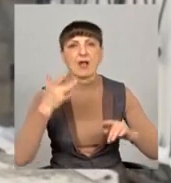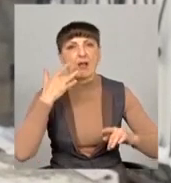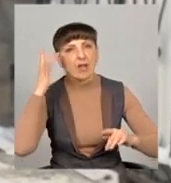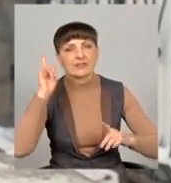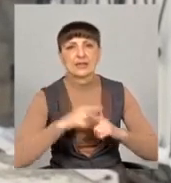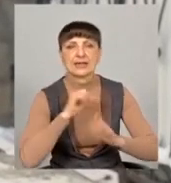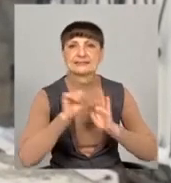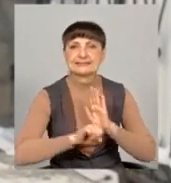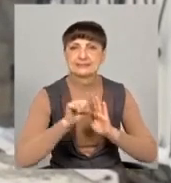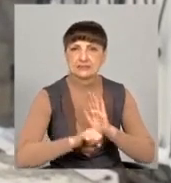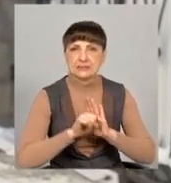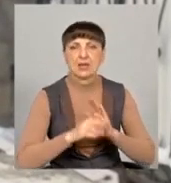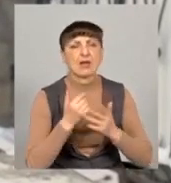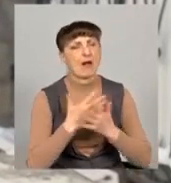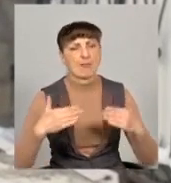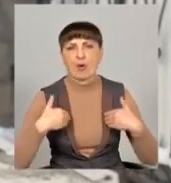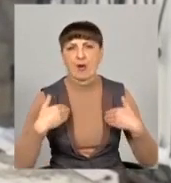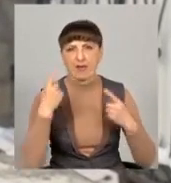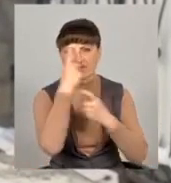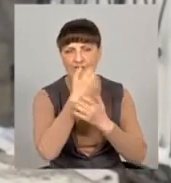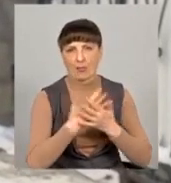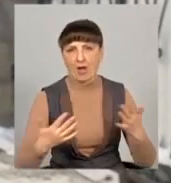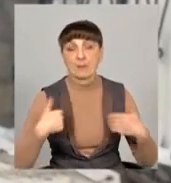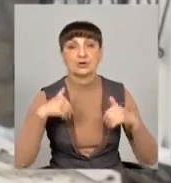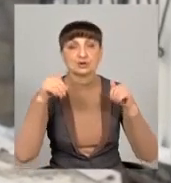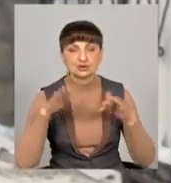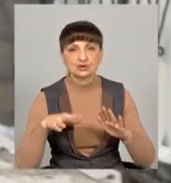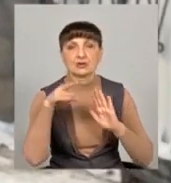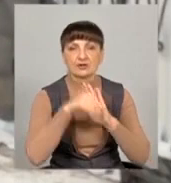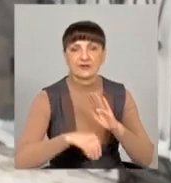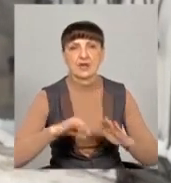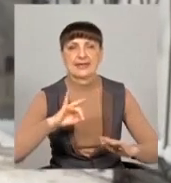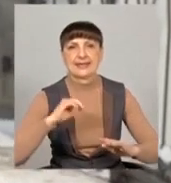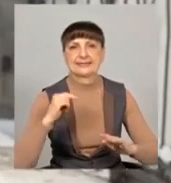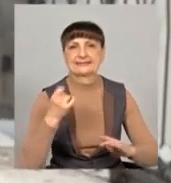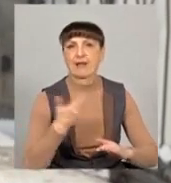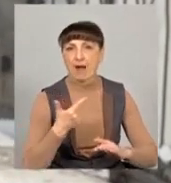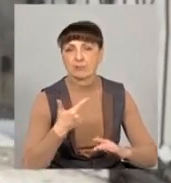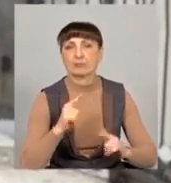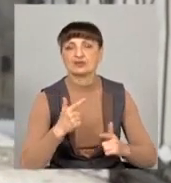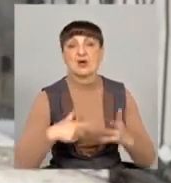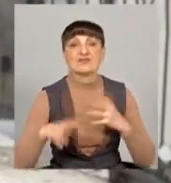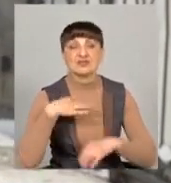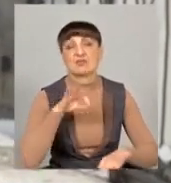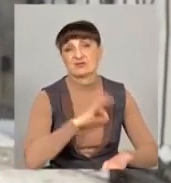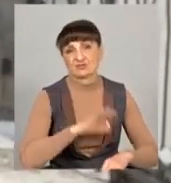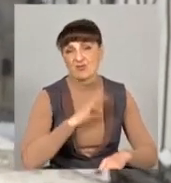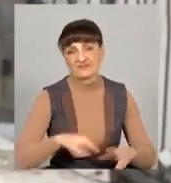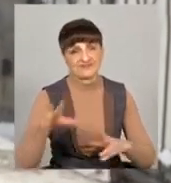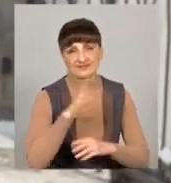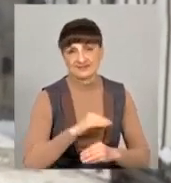и зимнего отдыха и еще много полезной информации Мы решили разместить именно в социальных сетях поскольку Все мы пользуемся ими почти каждый